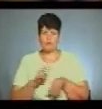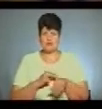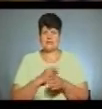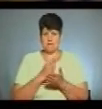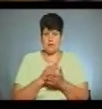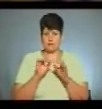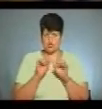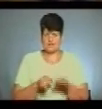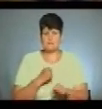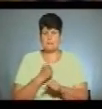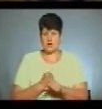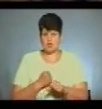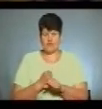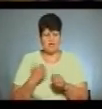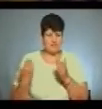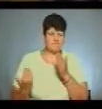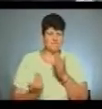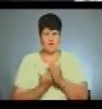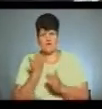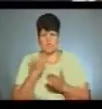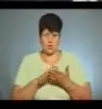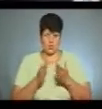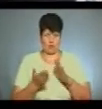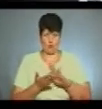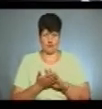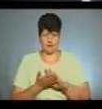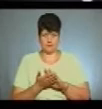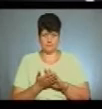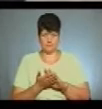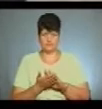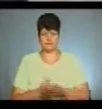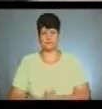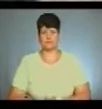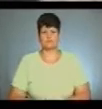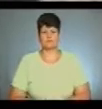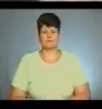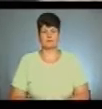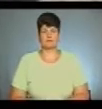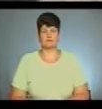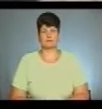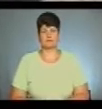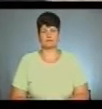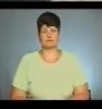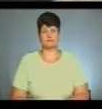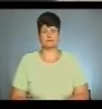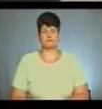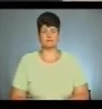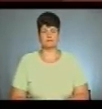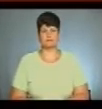можливість працювати в новітніх умовах. Діана Ярошенко, Андрій Бодак, Юрій Багрій. Новини.